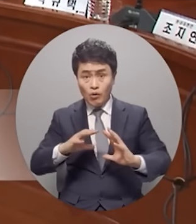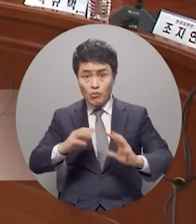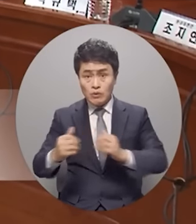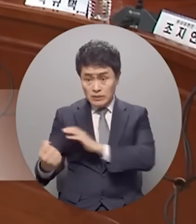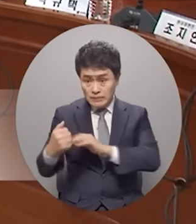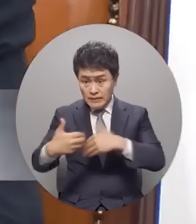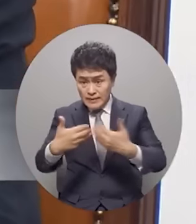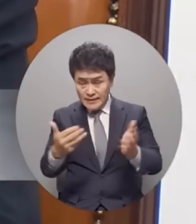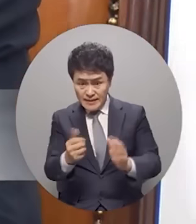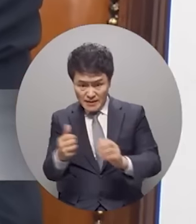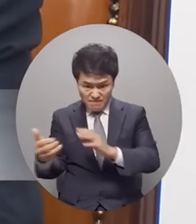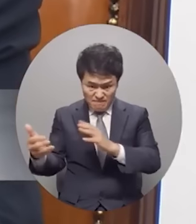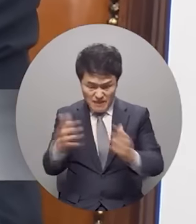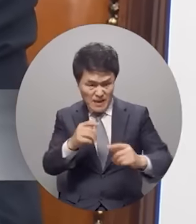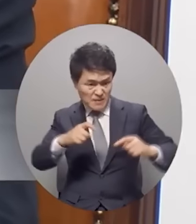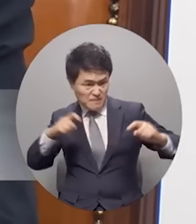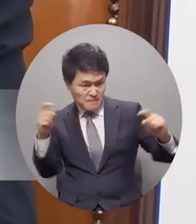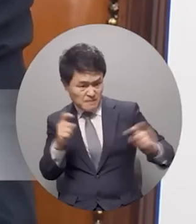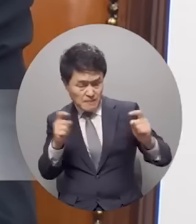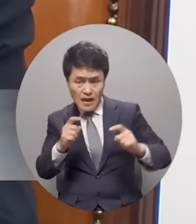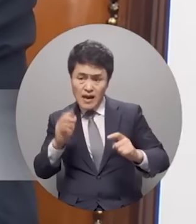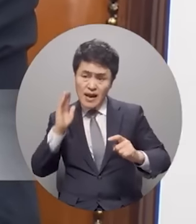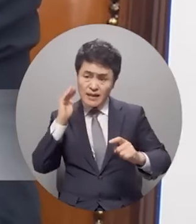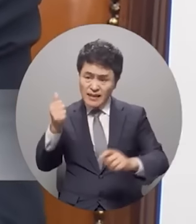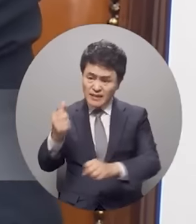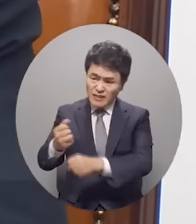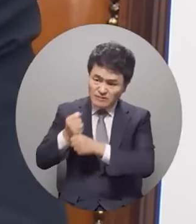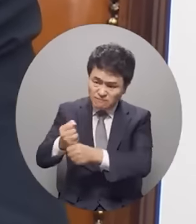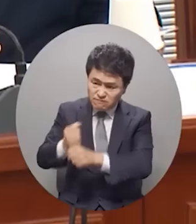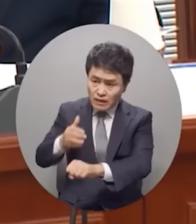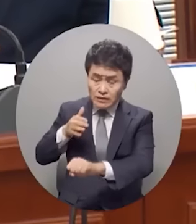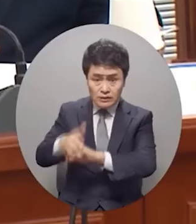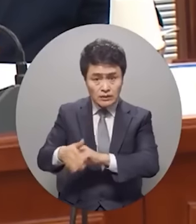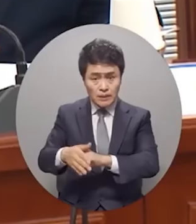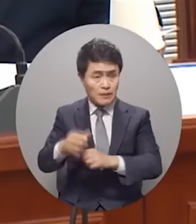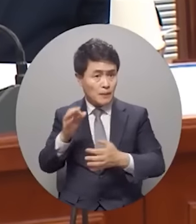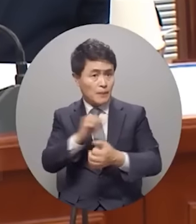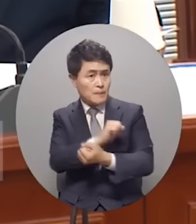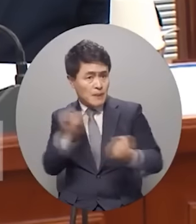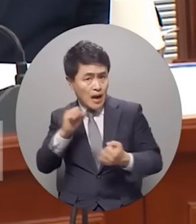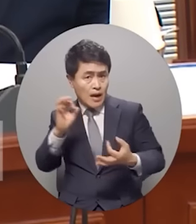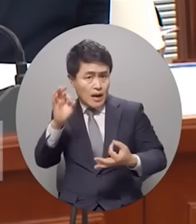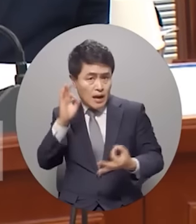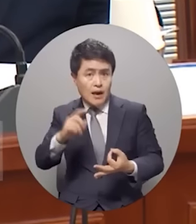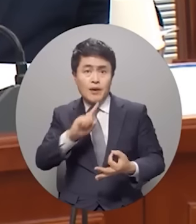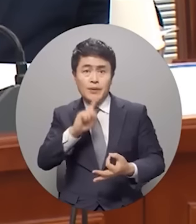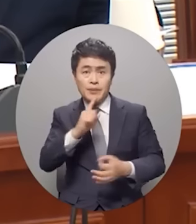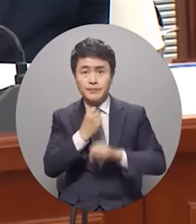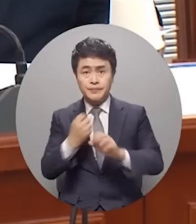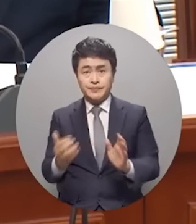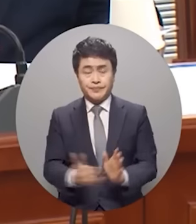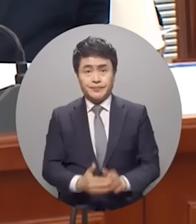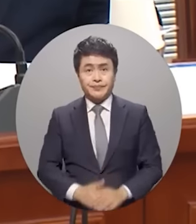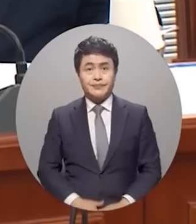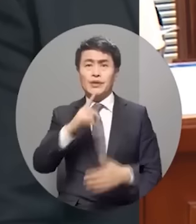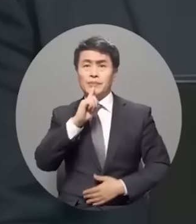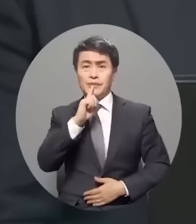정화시키고 대통령을 흔든다면 결코 용납될 수 없다고었습니다 MBC 뉴스 승입니다